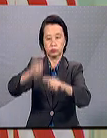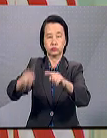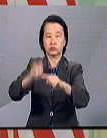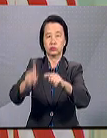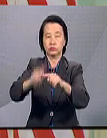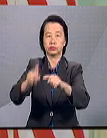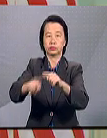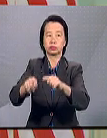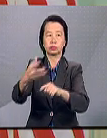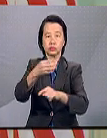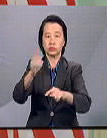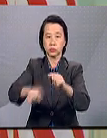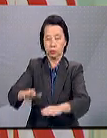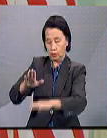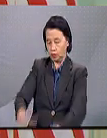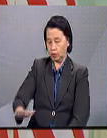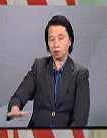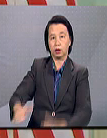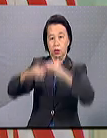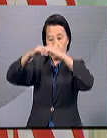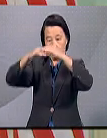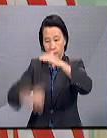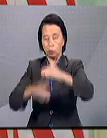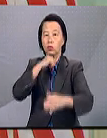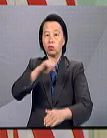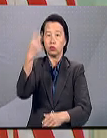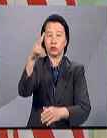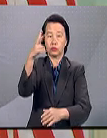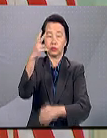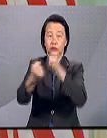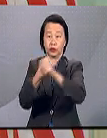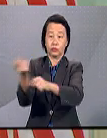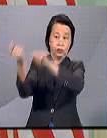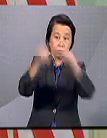dibenarkan kanak-kanak di bawah umur 12 tahun untuk hadir.